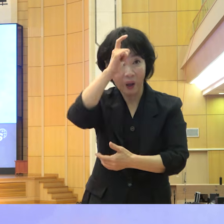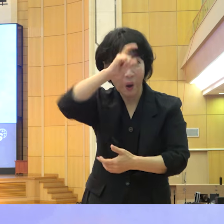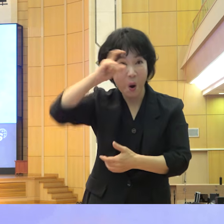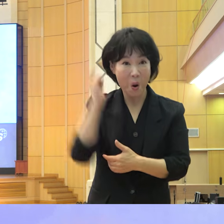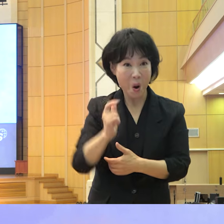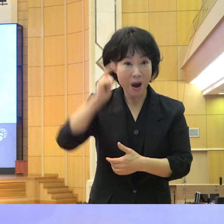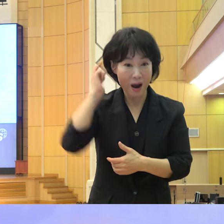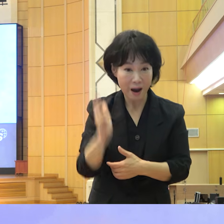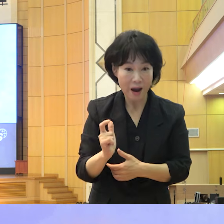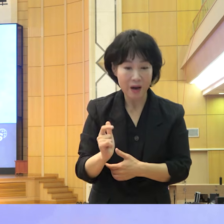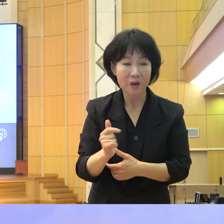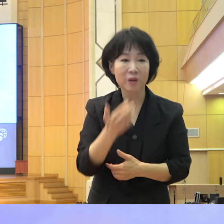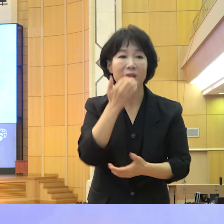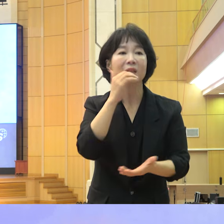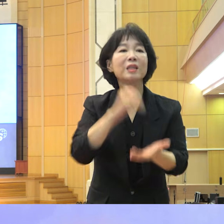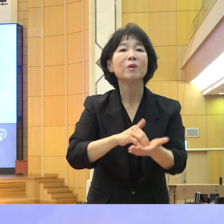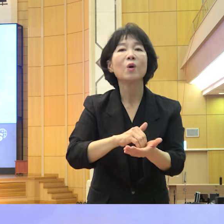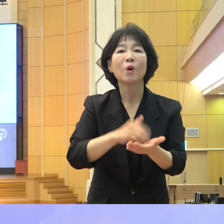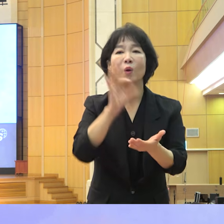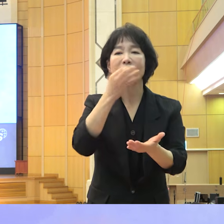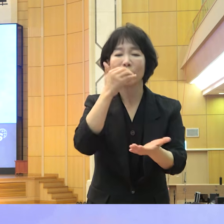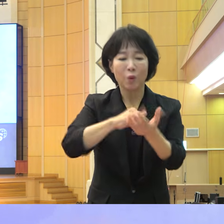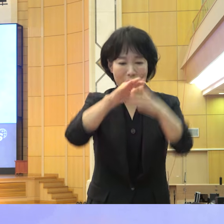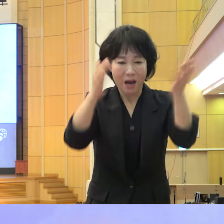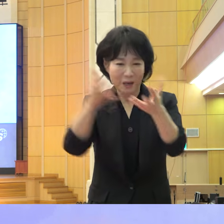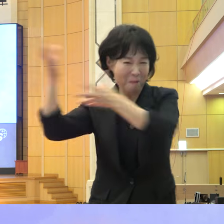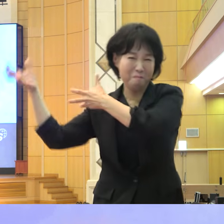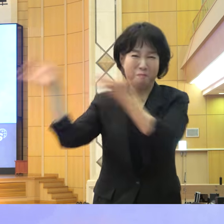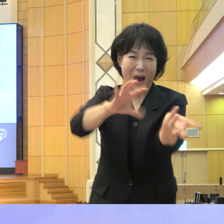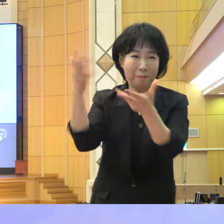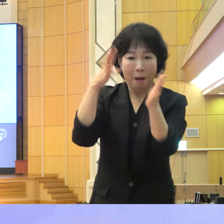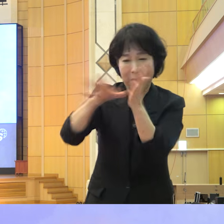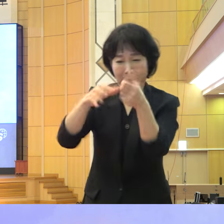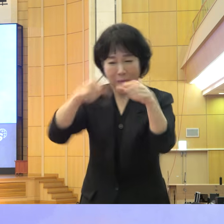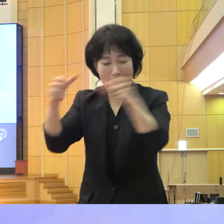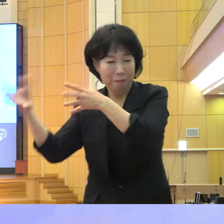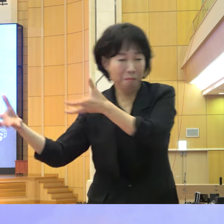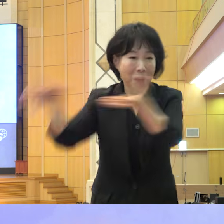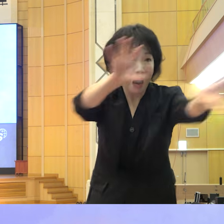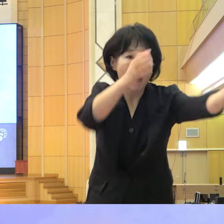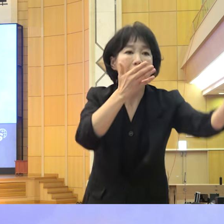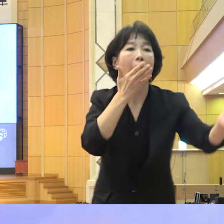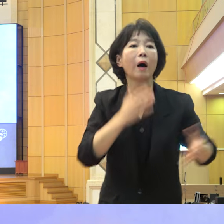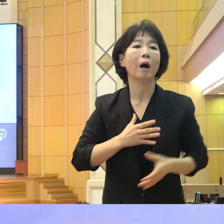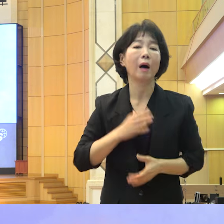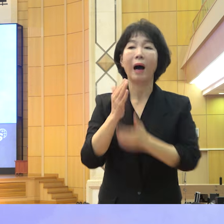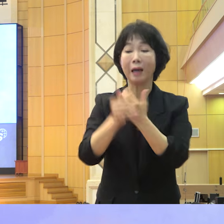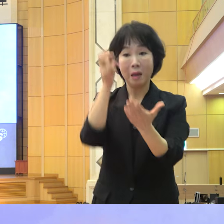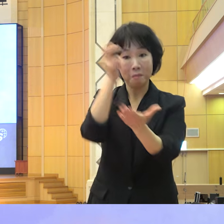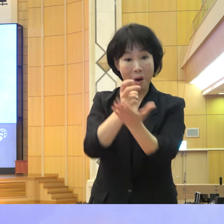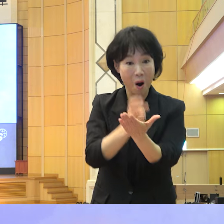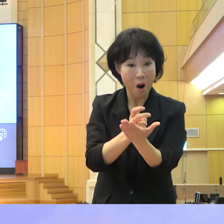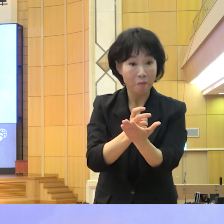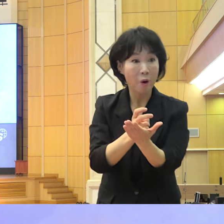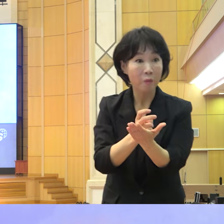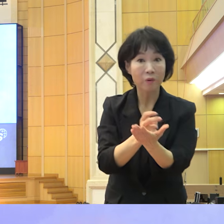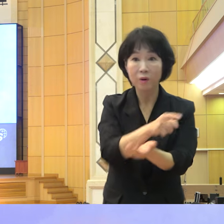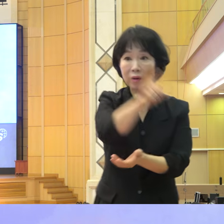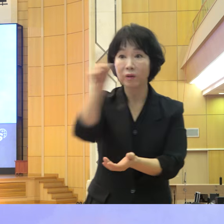멸망시킨 사건입니다. 10계명 돌판이에요. 돌판, 두 돌판입니다. 율법에서 돌로 쳐라.